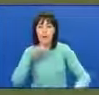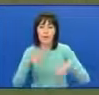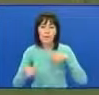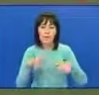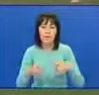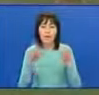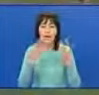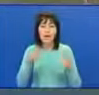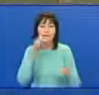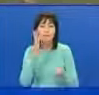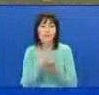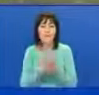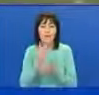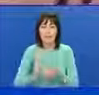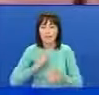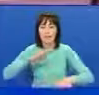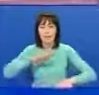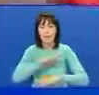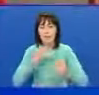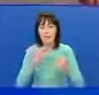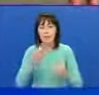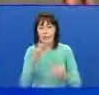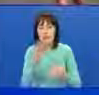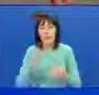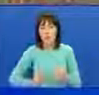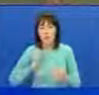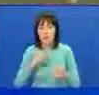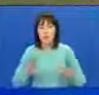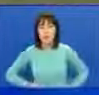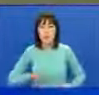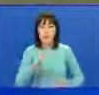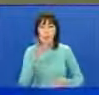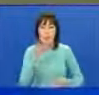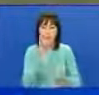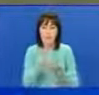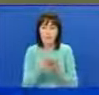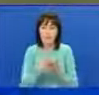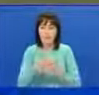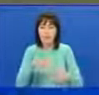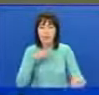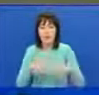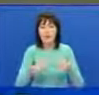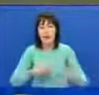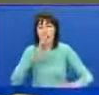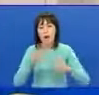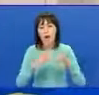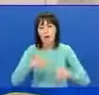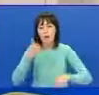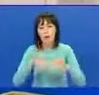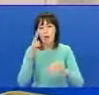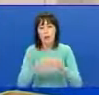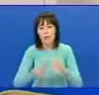талай жастың күмірі болған аса шебер қақпашы КСРО спорт шебері жерлесіміз Құралбек Ордабаев жүлдесін арналған футболдан халықаралық турнир аяқталды.